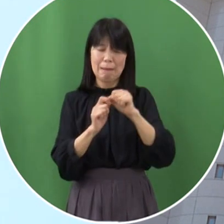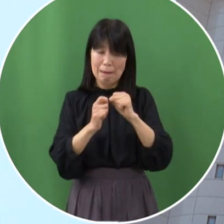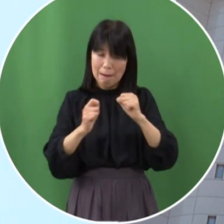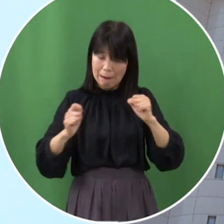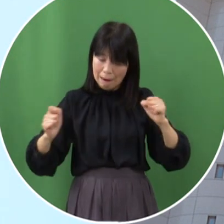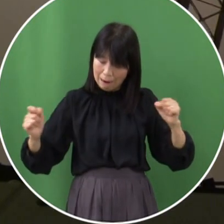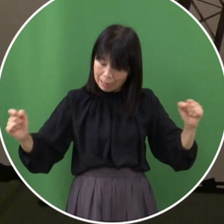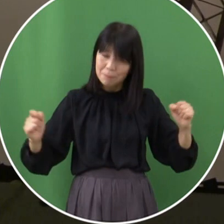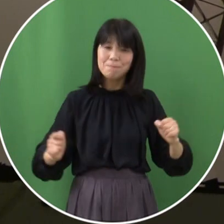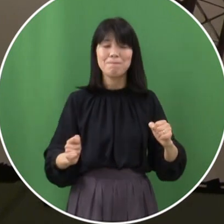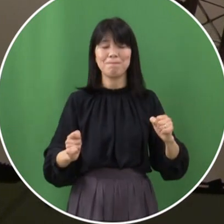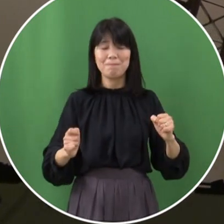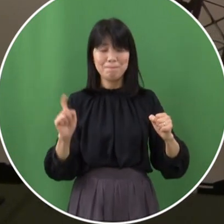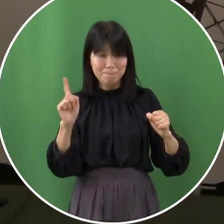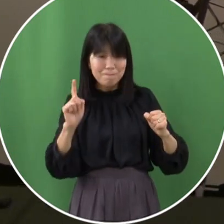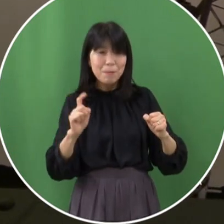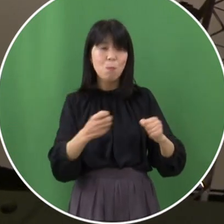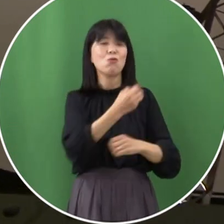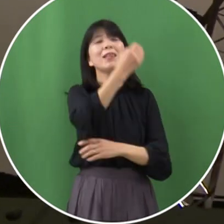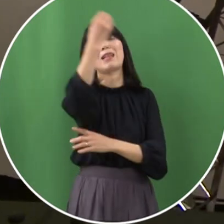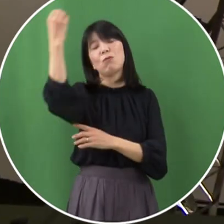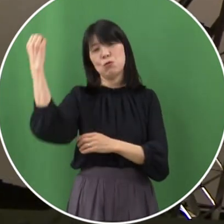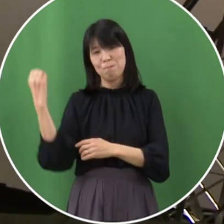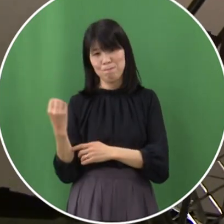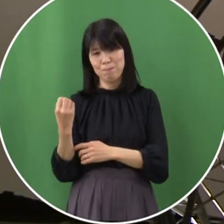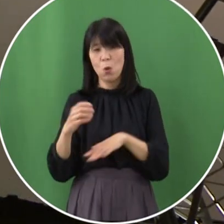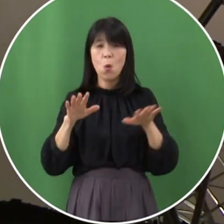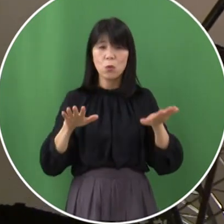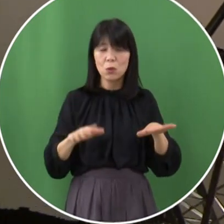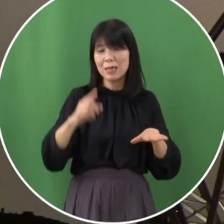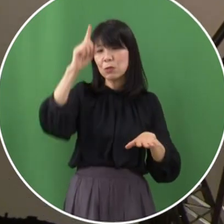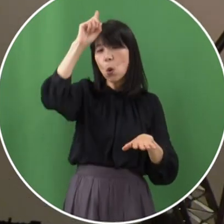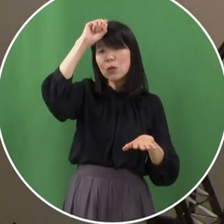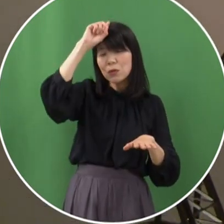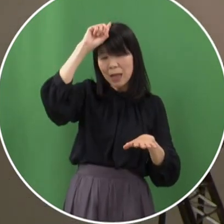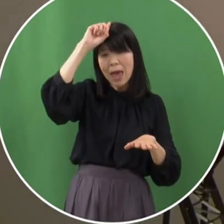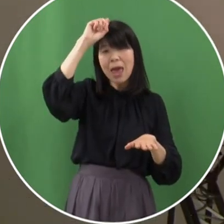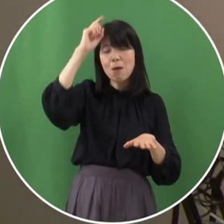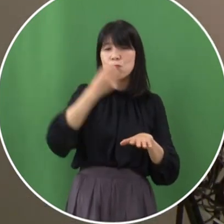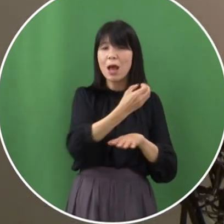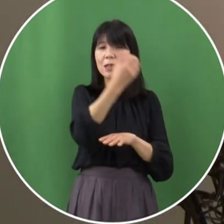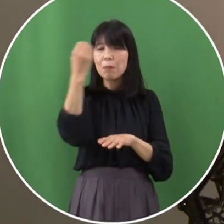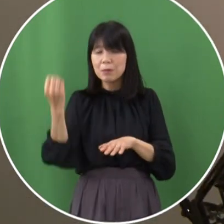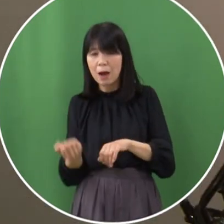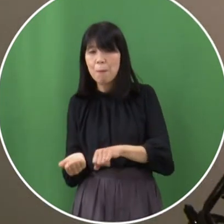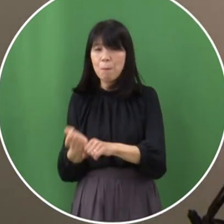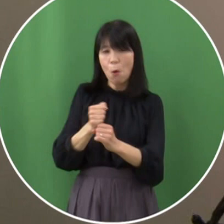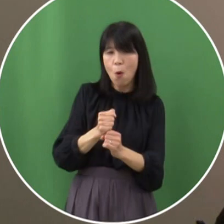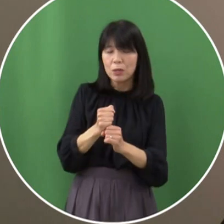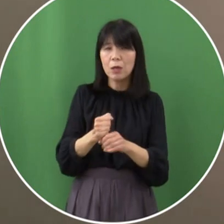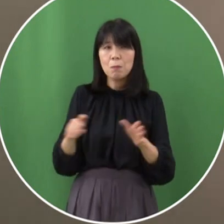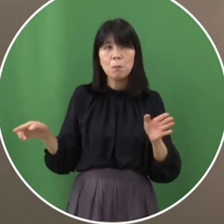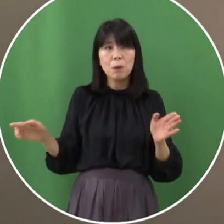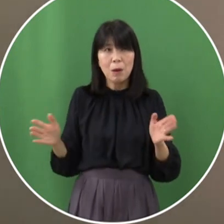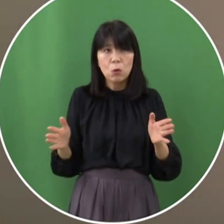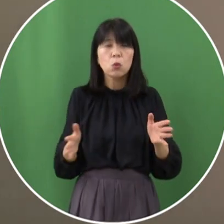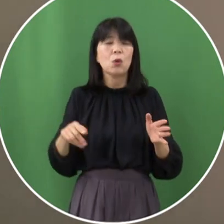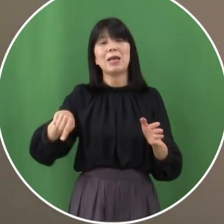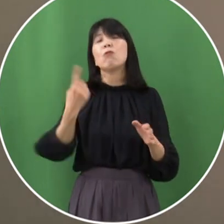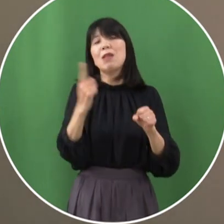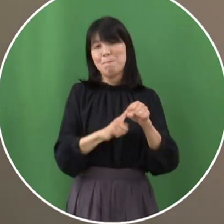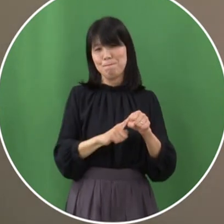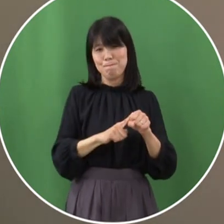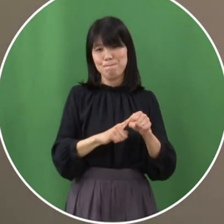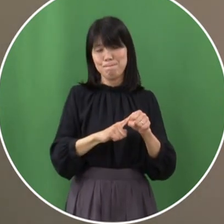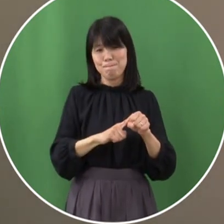タリウムです。実は今年ドイツで近代プラネタリウムが誕生してちょうど100年という節目になるんですが、それ